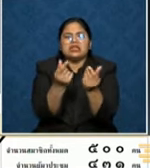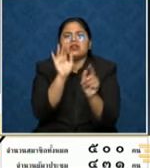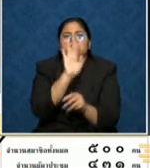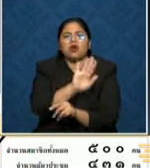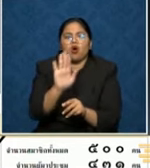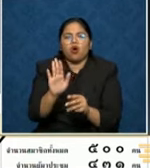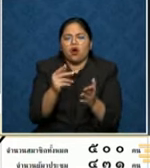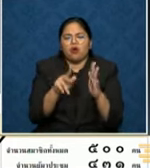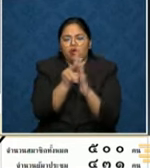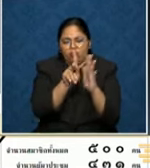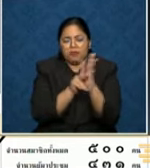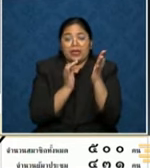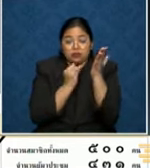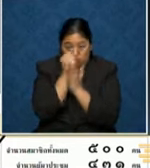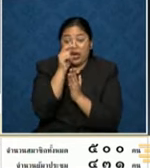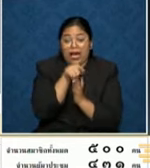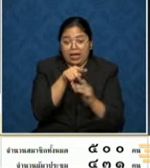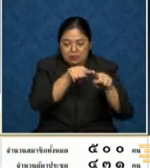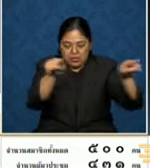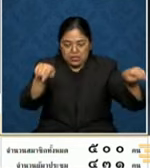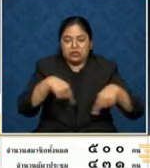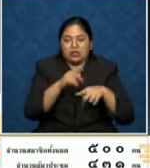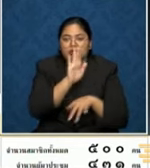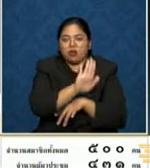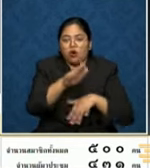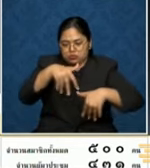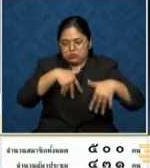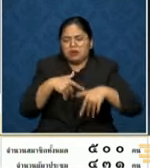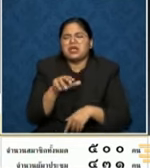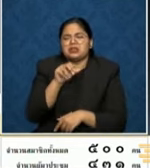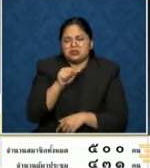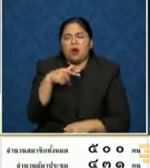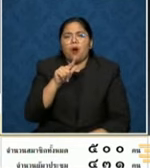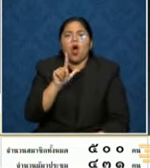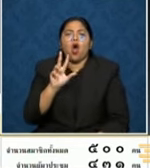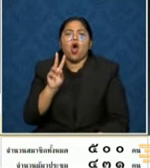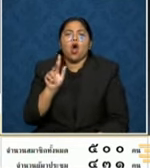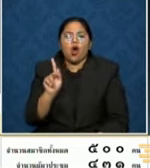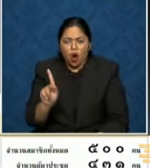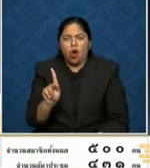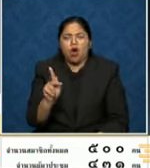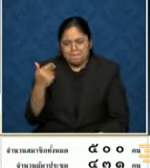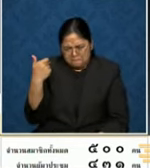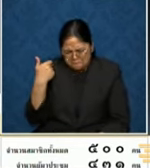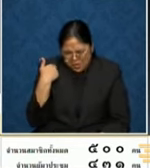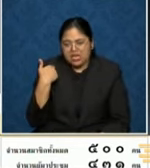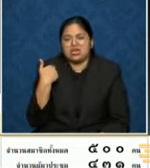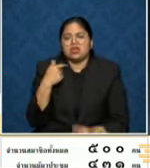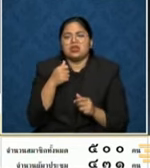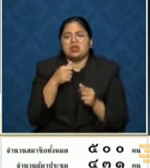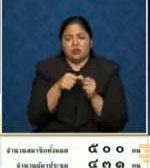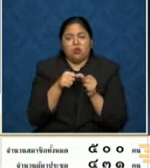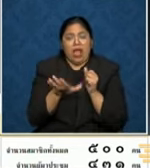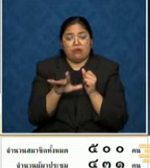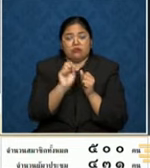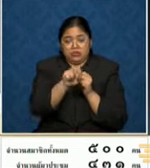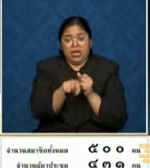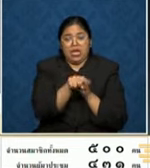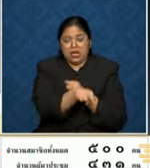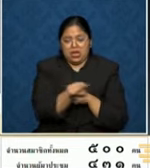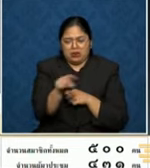ฎหมายที่พี่น้องประชาชนมีสปกรอยู่แล้วเดินหน้าต่อไปครับตรงนี้ผมต้องถือว่